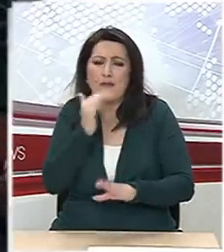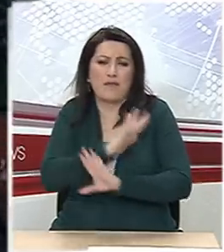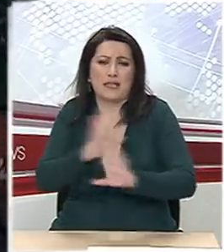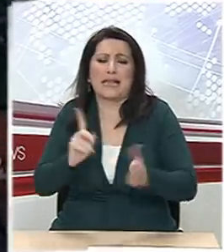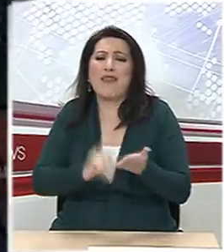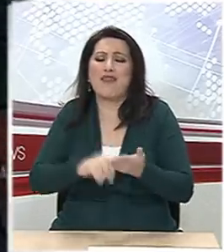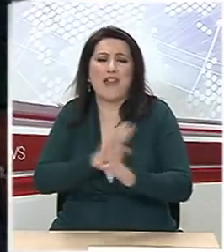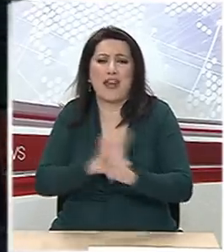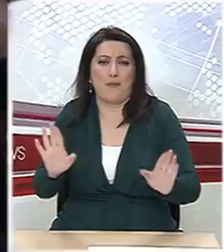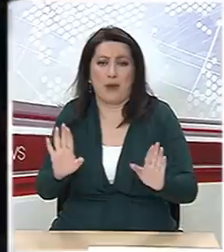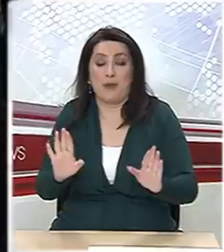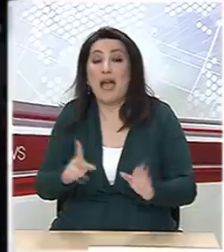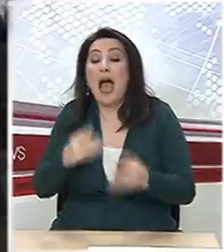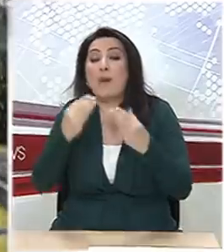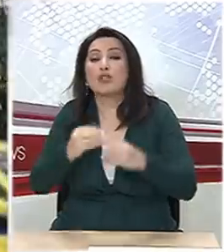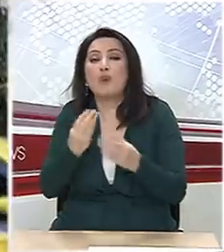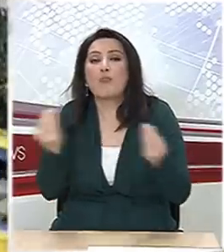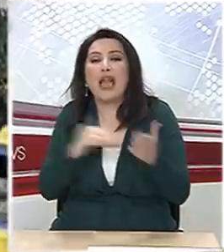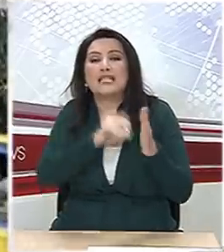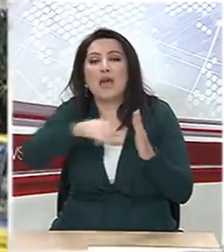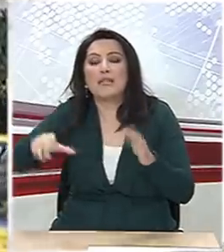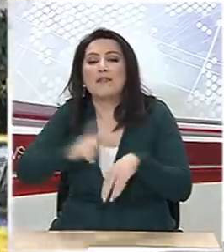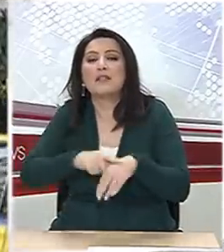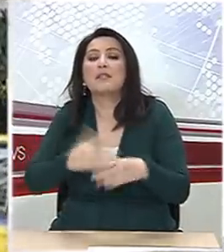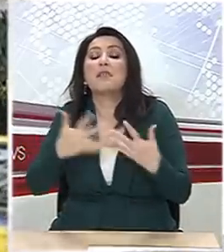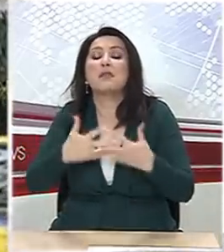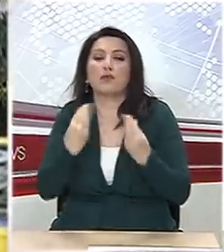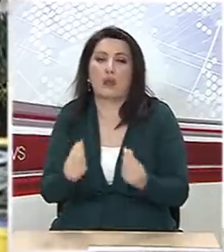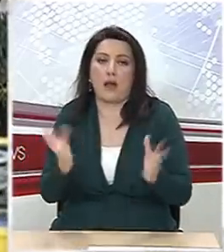εργαζόμενοι, με αποτέλεσμα σημαντικές υπηρεσίες του Ταμείου να υπολειτουργούν.